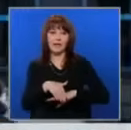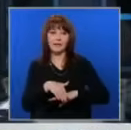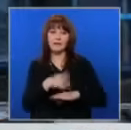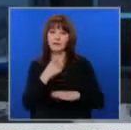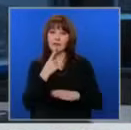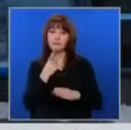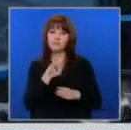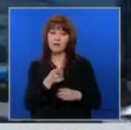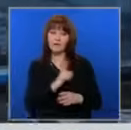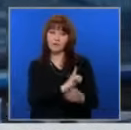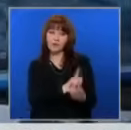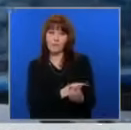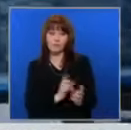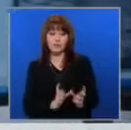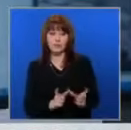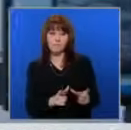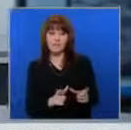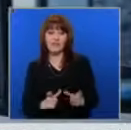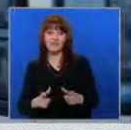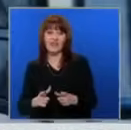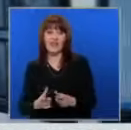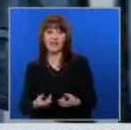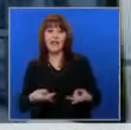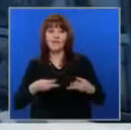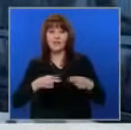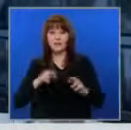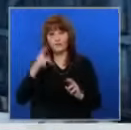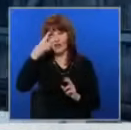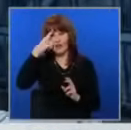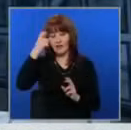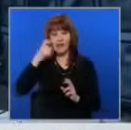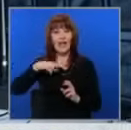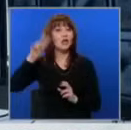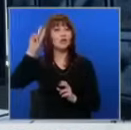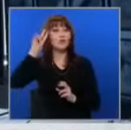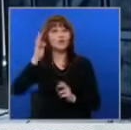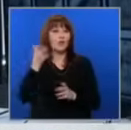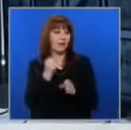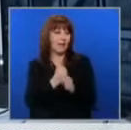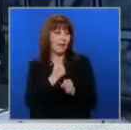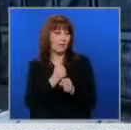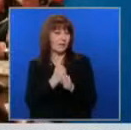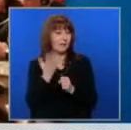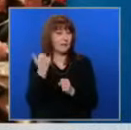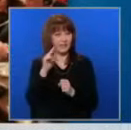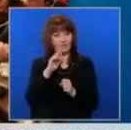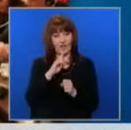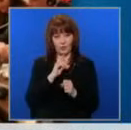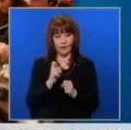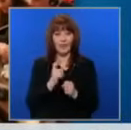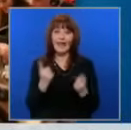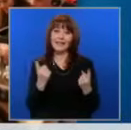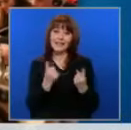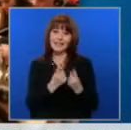там звената в състоянието, в което са били и ще възстановим числеността на служителите, които са били преди 2 години там. На